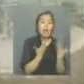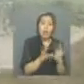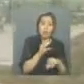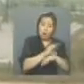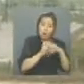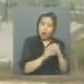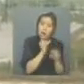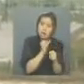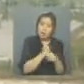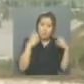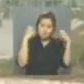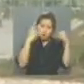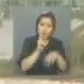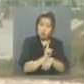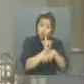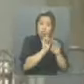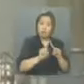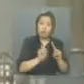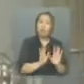งไฟฟ้าประเภทนี้ไปแล้วค่ะ